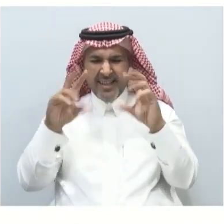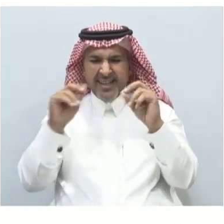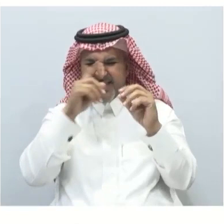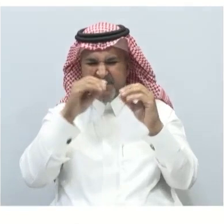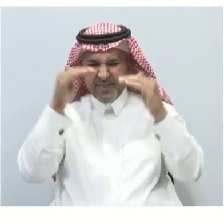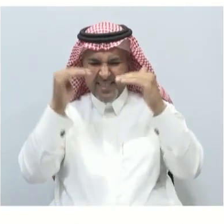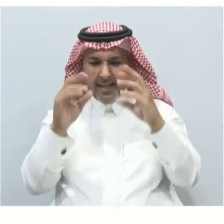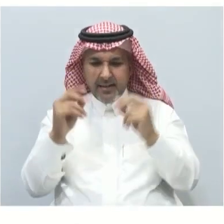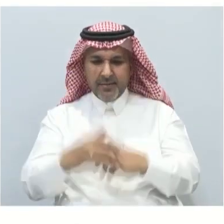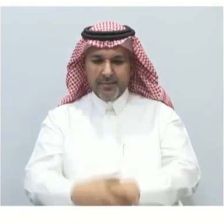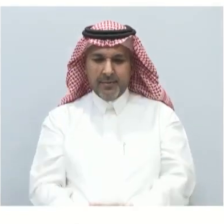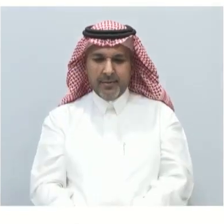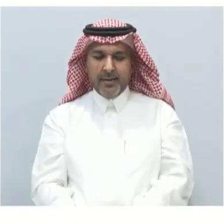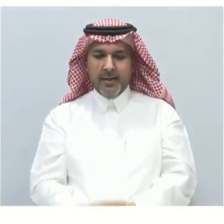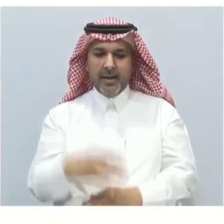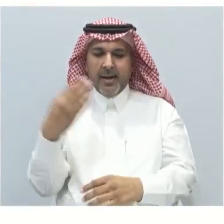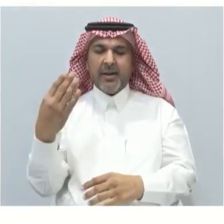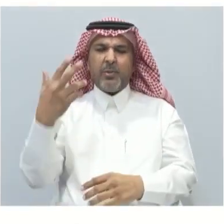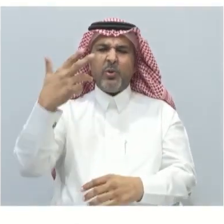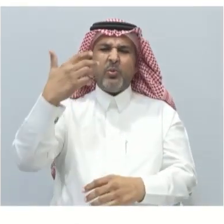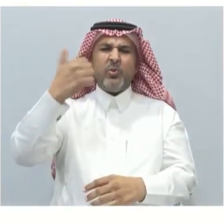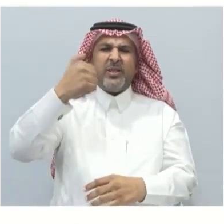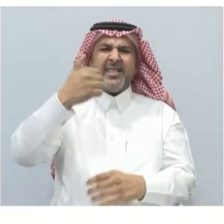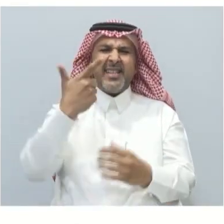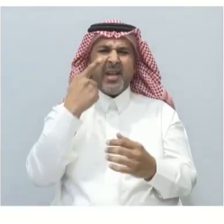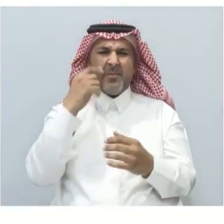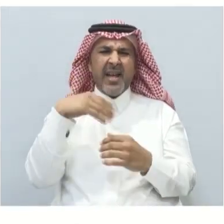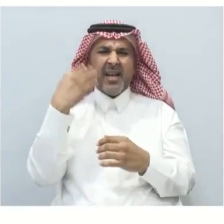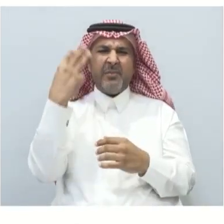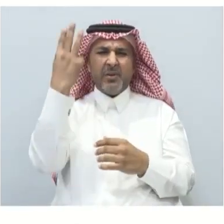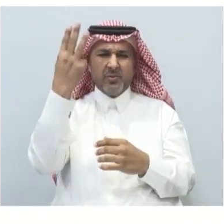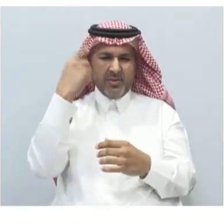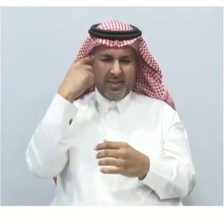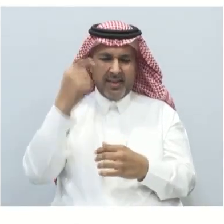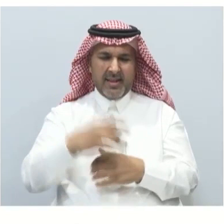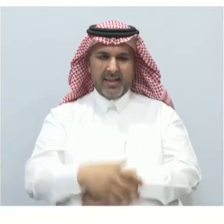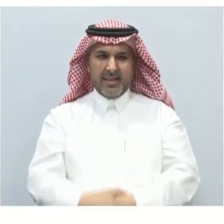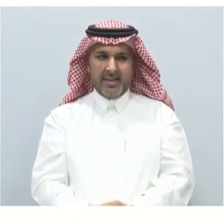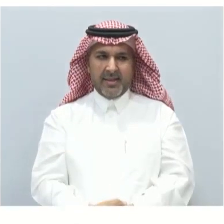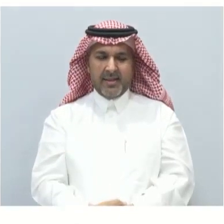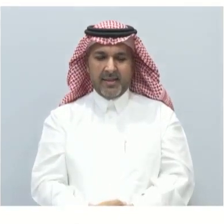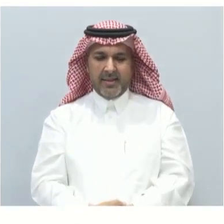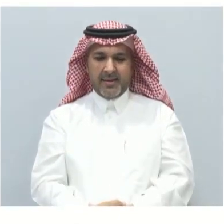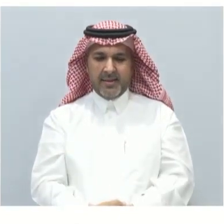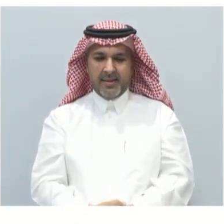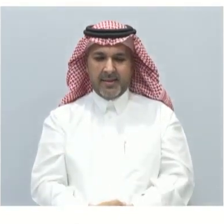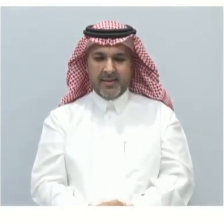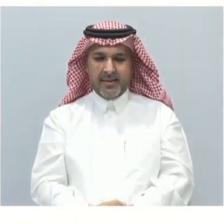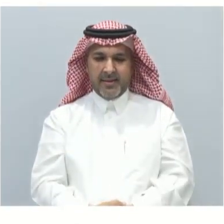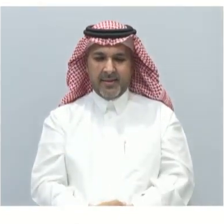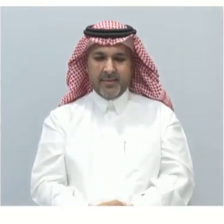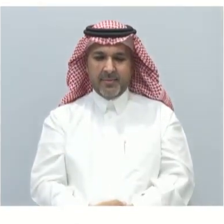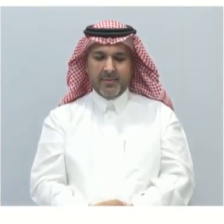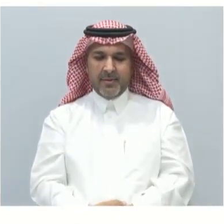او لا الارب الب 6 تحولها الى 4 اس 3 تحولها الى 4 اسث مرفوعه ثين اكس